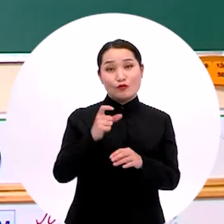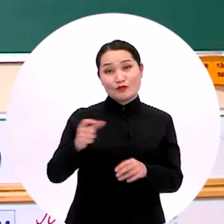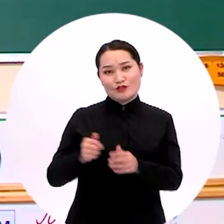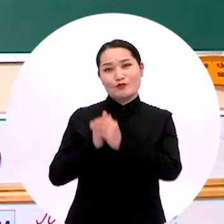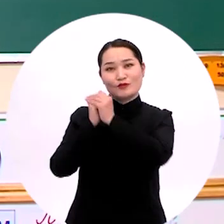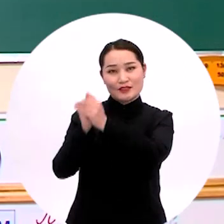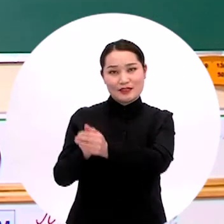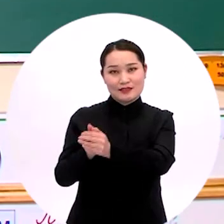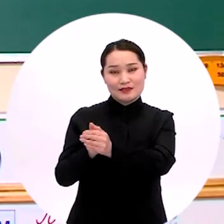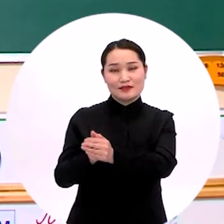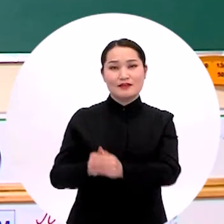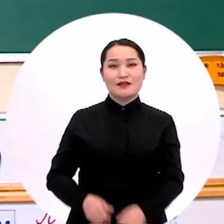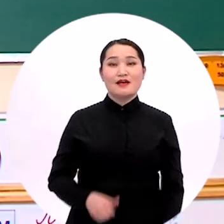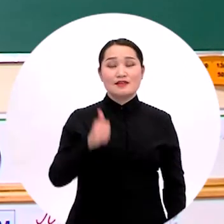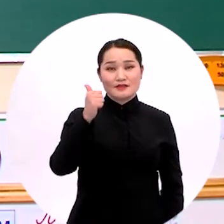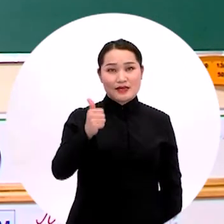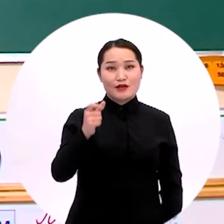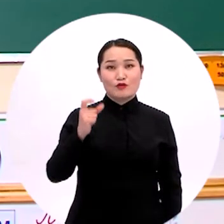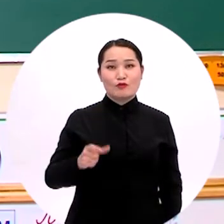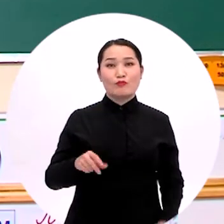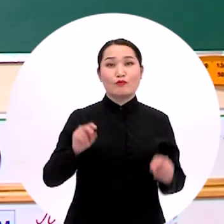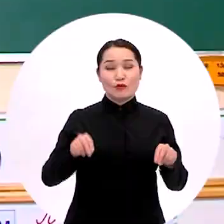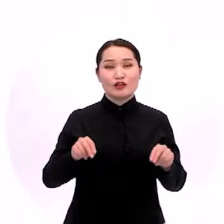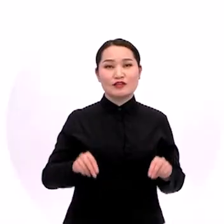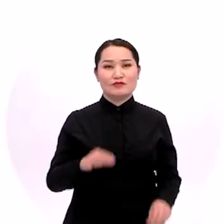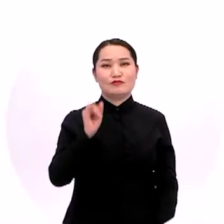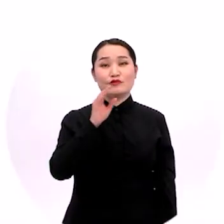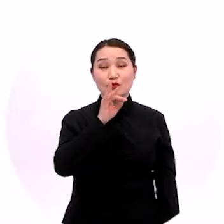хүн болохын тулд багшигаа дээдэлдэг байх нэ.